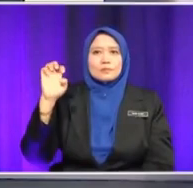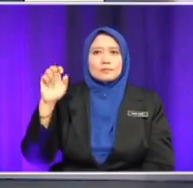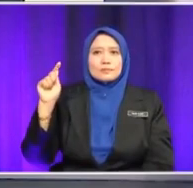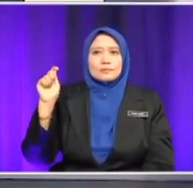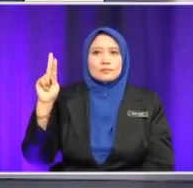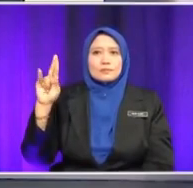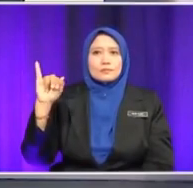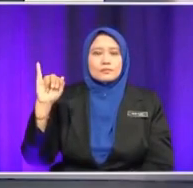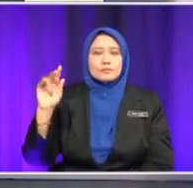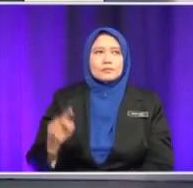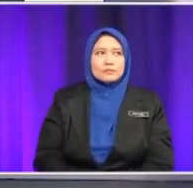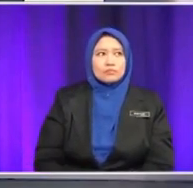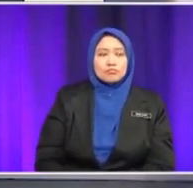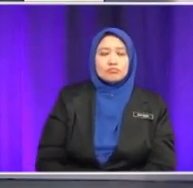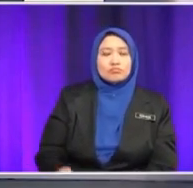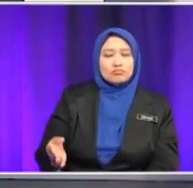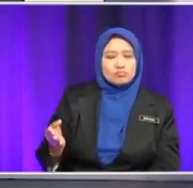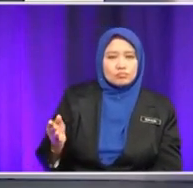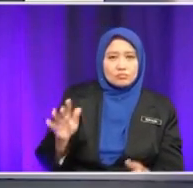dan juga